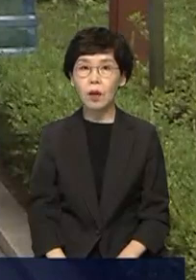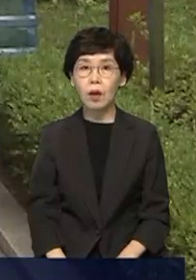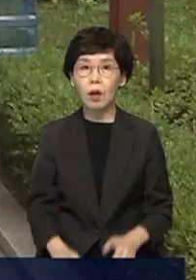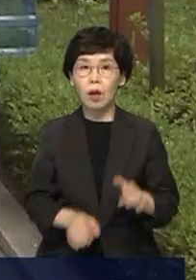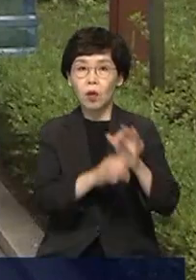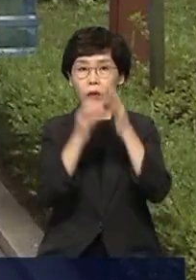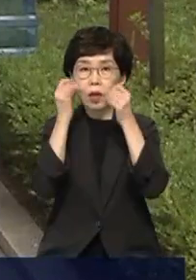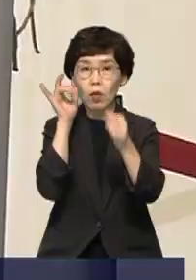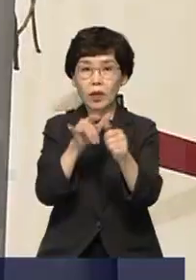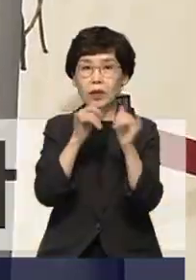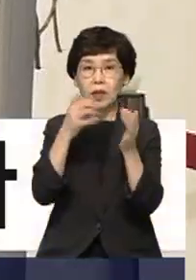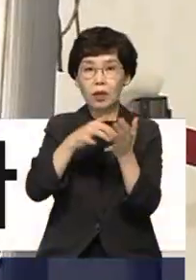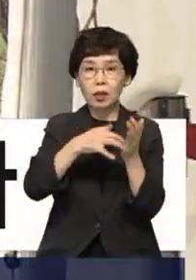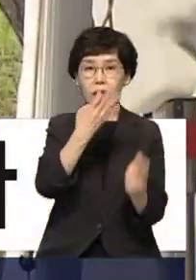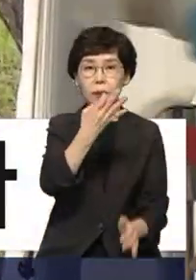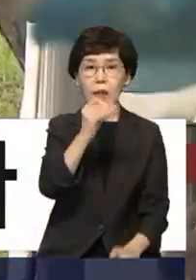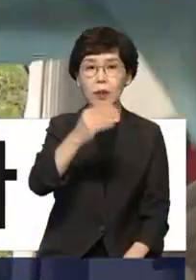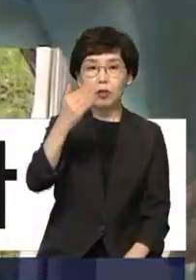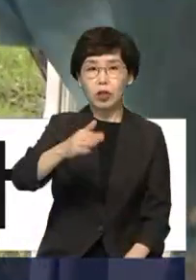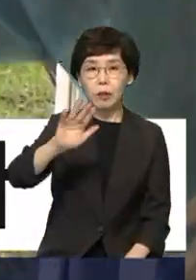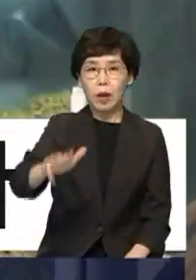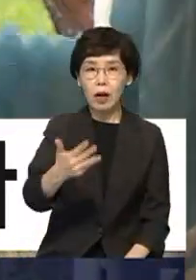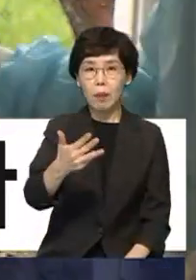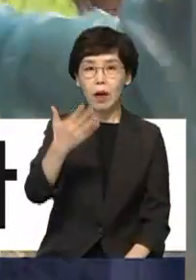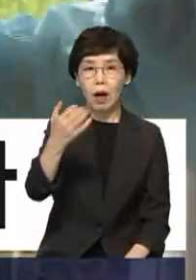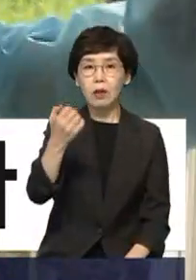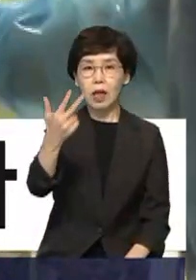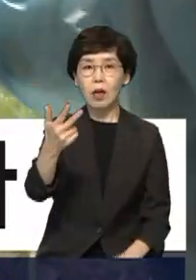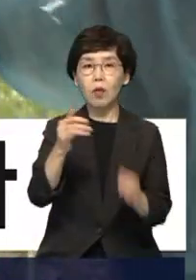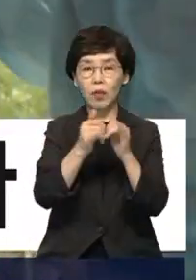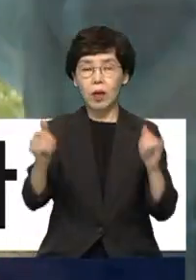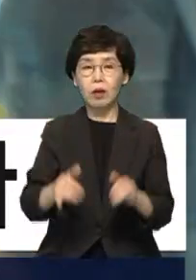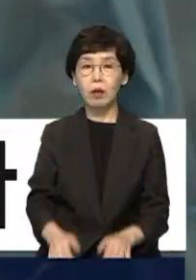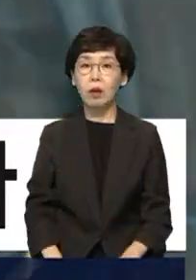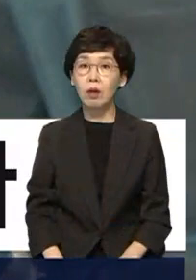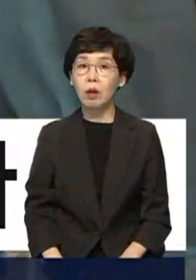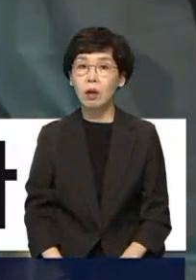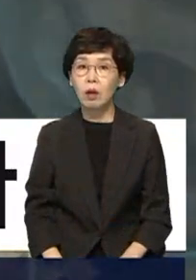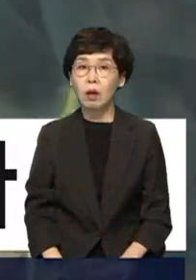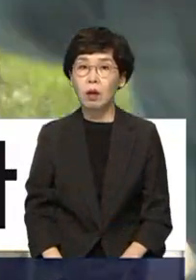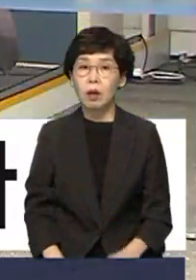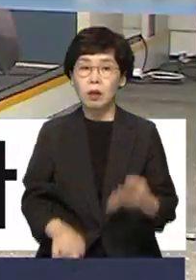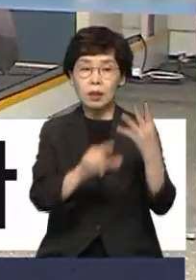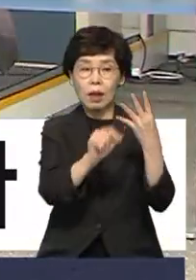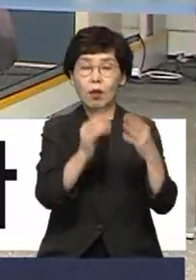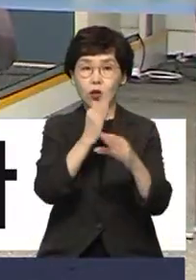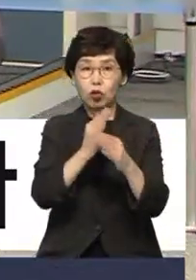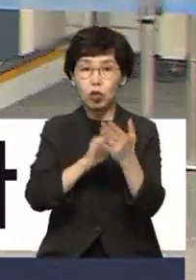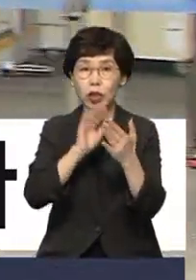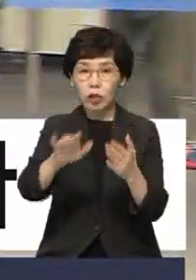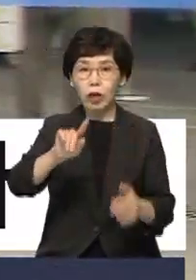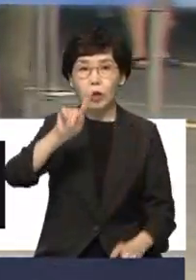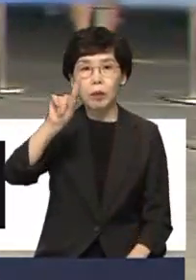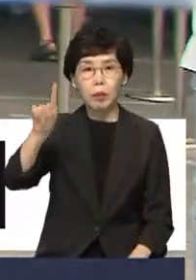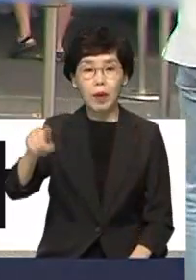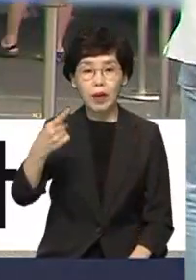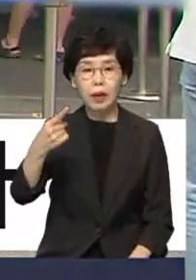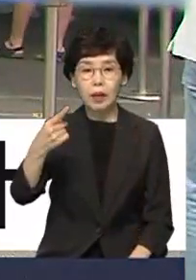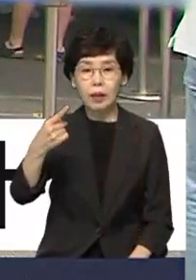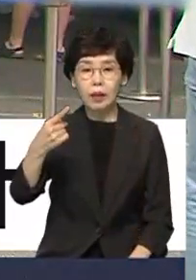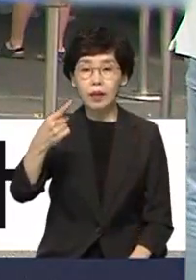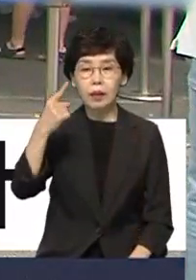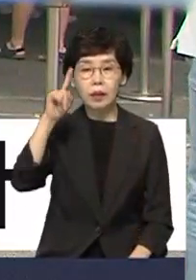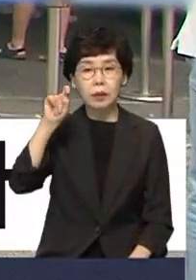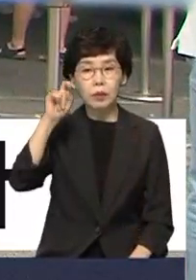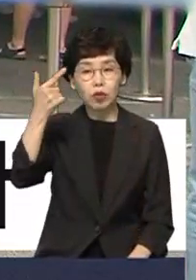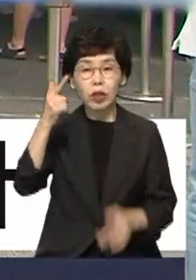코로나19 신규 확진자는 14만 9,897명 나왔습니다. 지난 4월 중순 이후 116일 만에 가장 많은